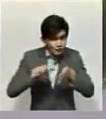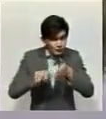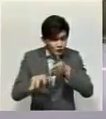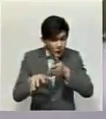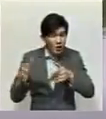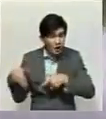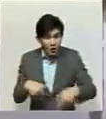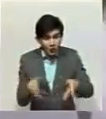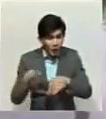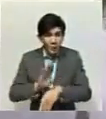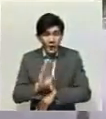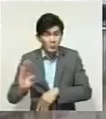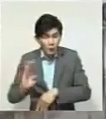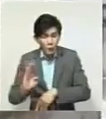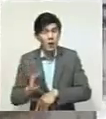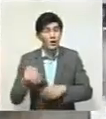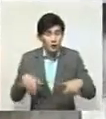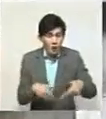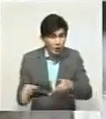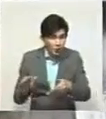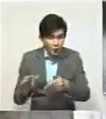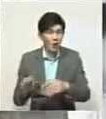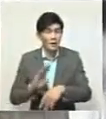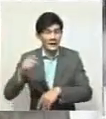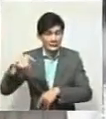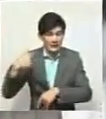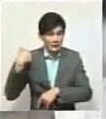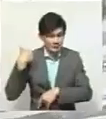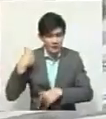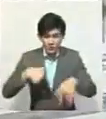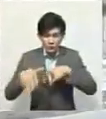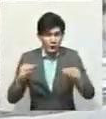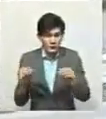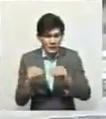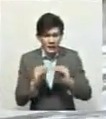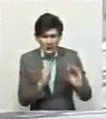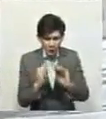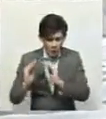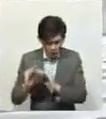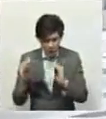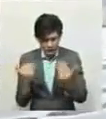าวคลองบางบัวคลองถนนคลอง2และคลองบางซื่อรวมถึงชาวบ้านที่อาศัยอยู่ใน